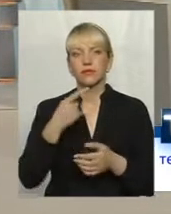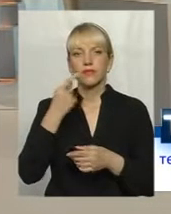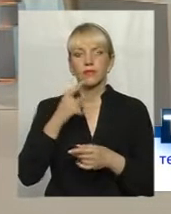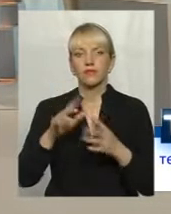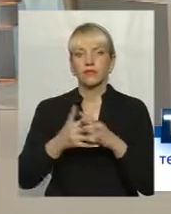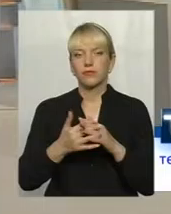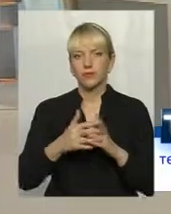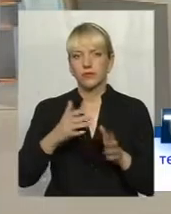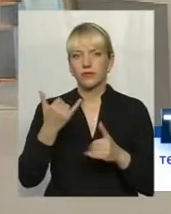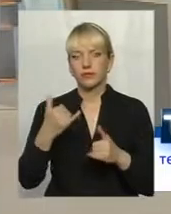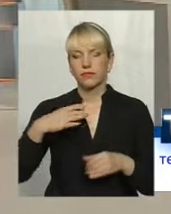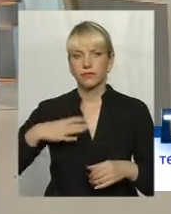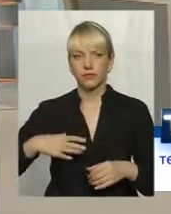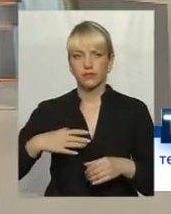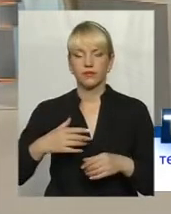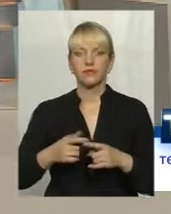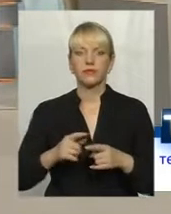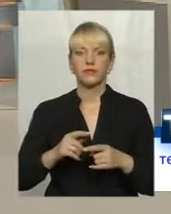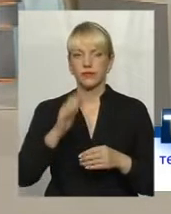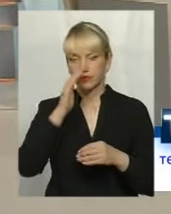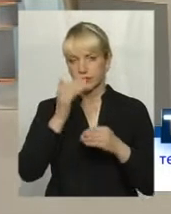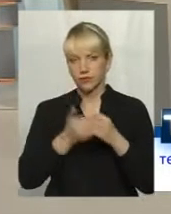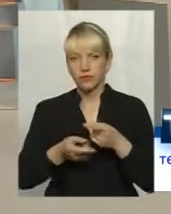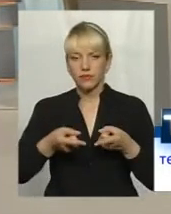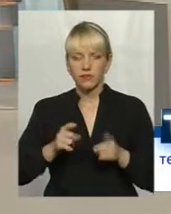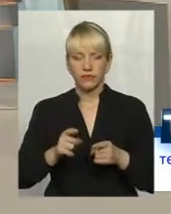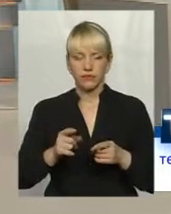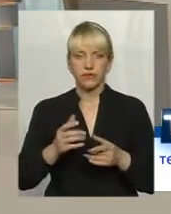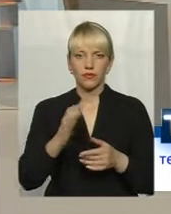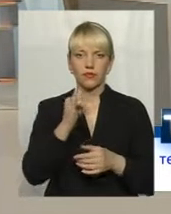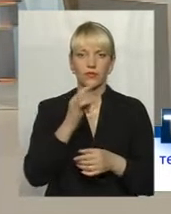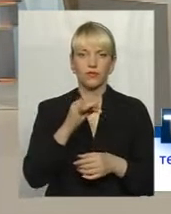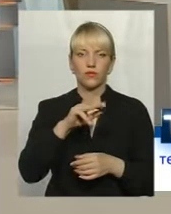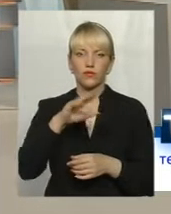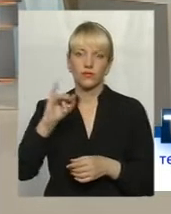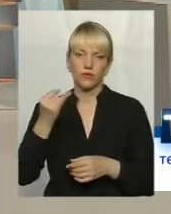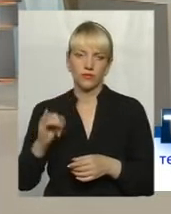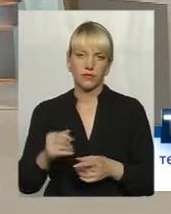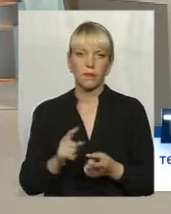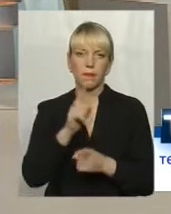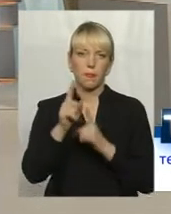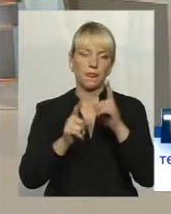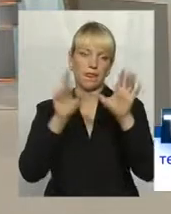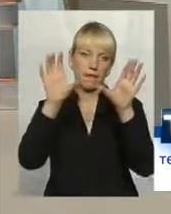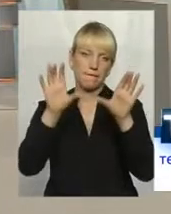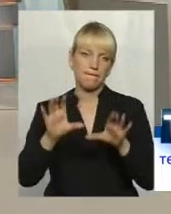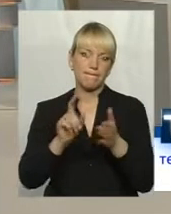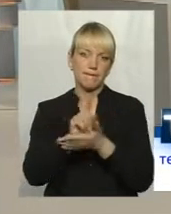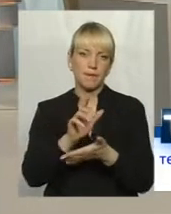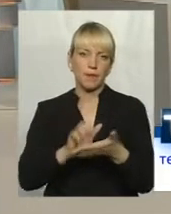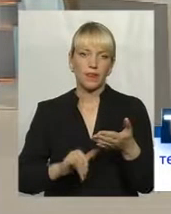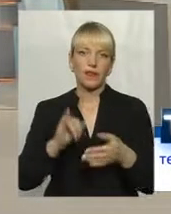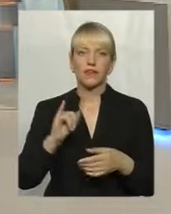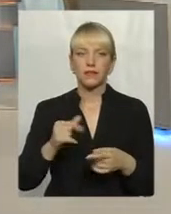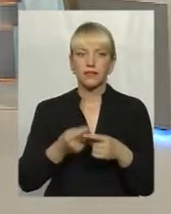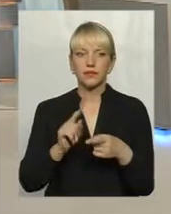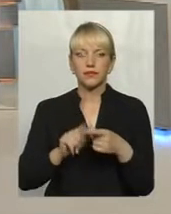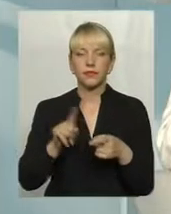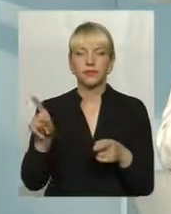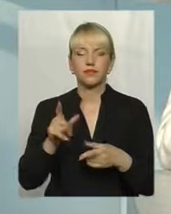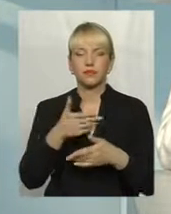змушені приховувати реальні урожаї. От з чим це пов'язано? Змінилося податкове законодавство. Мало того, із того,